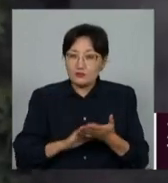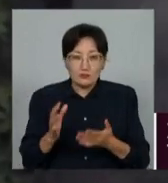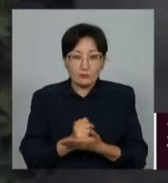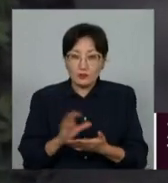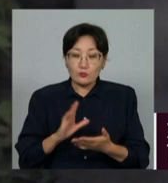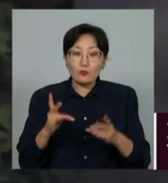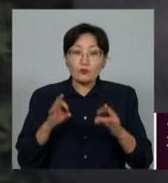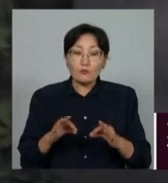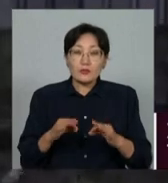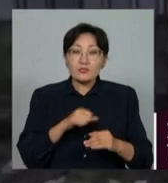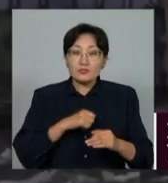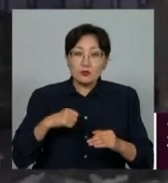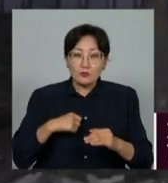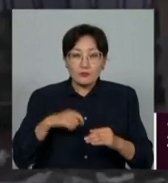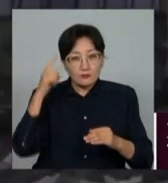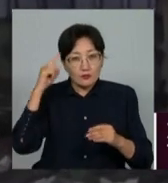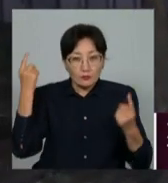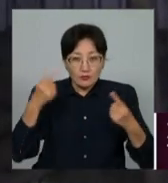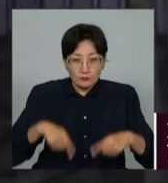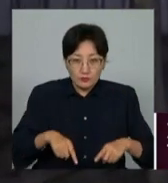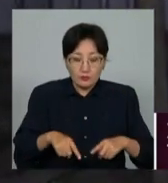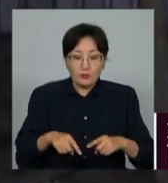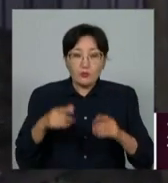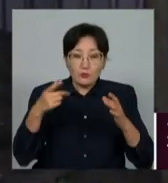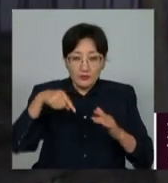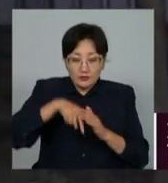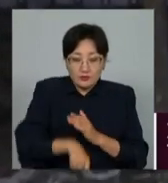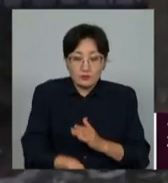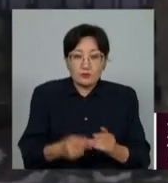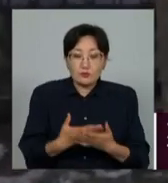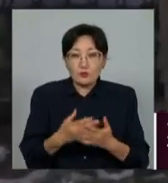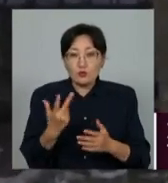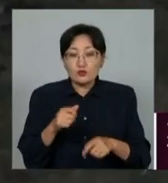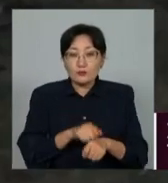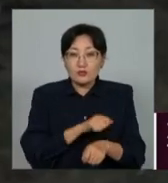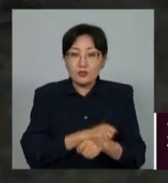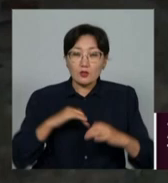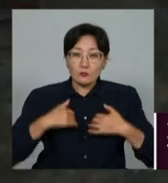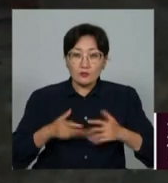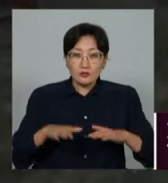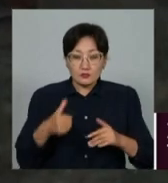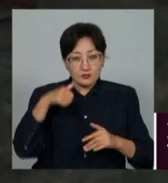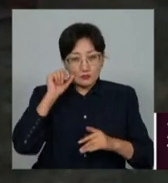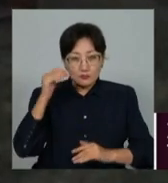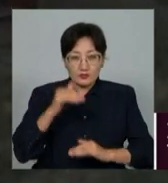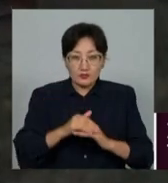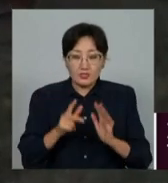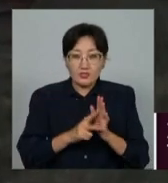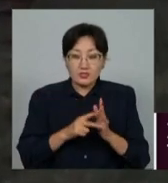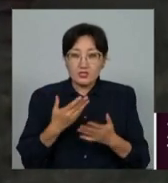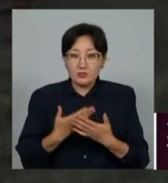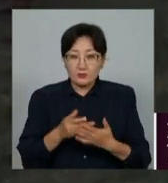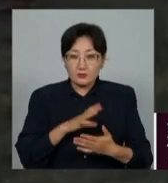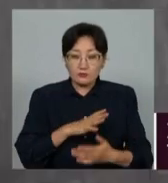шықпаған. Тіпті өзі де есін жоғалтып алса керек. Шұңқырдың тереңдігі шамамен 3 метр. Қайғылы жағдай кеше кешкі 8-дер